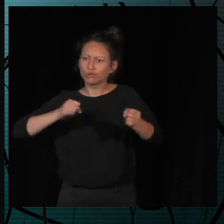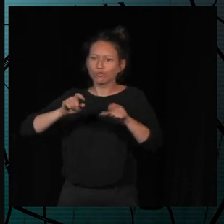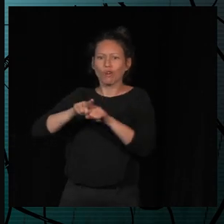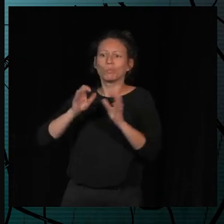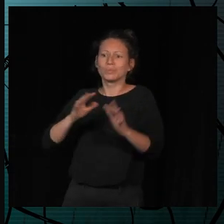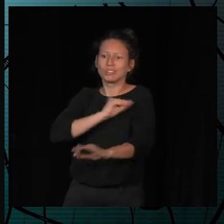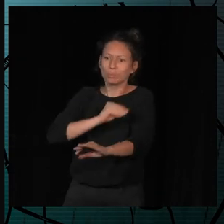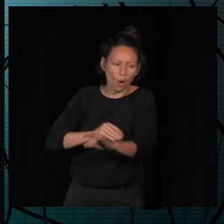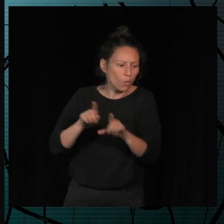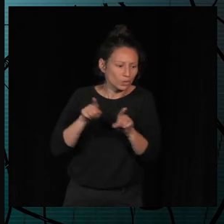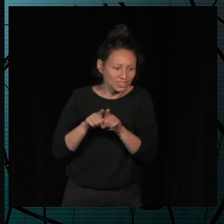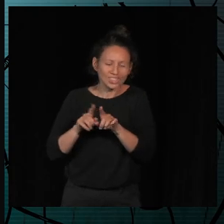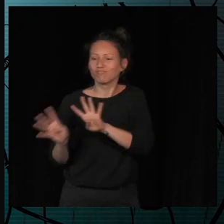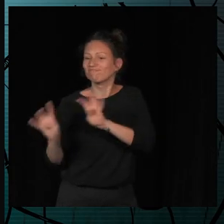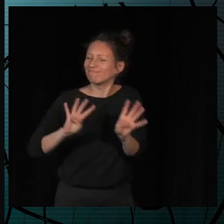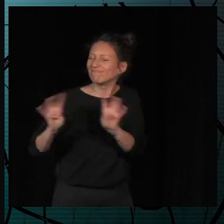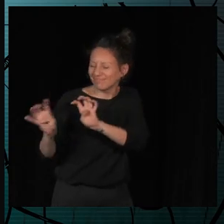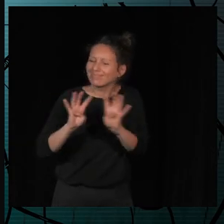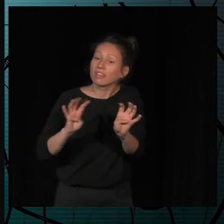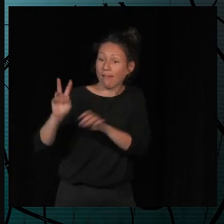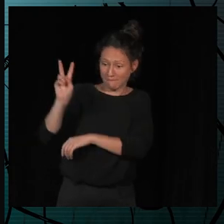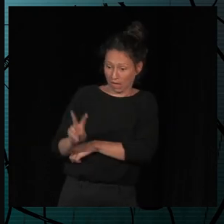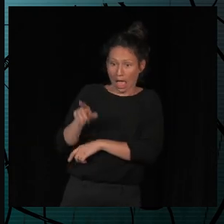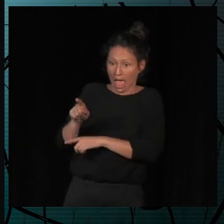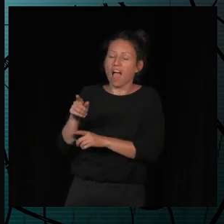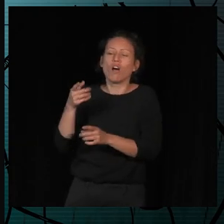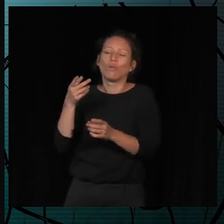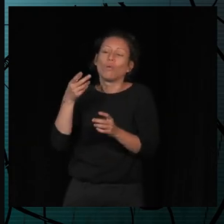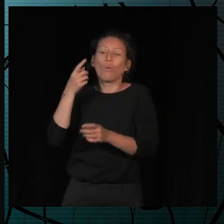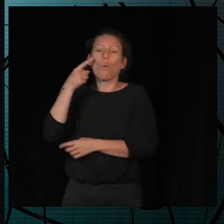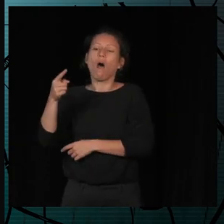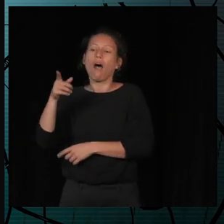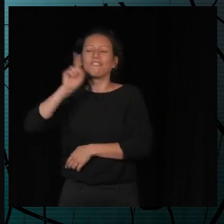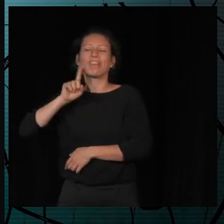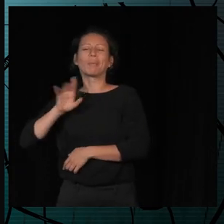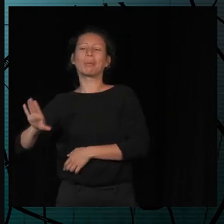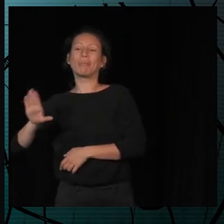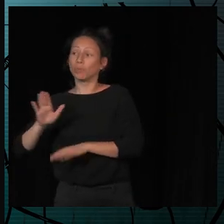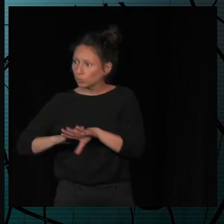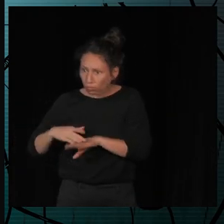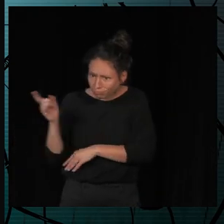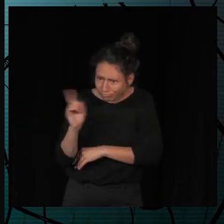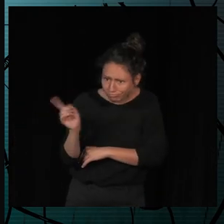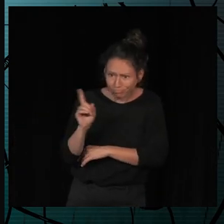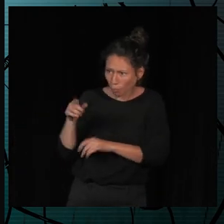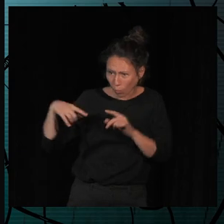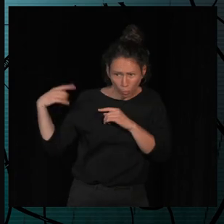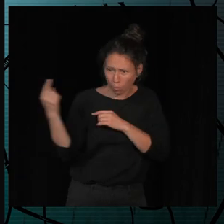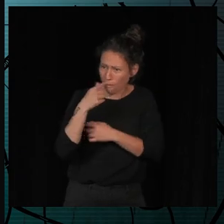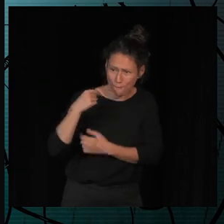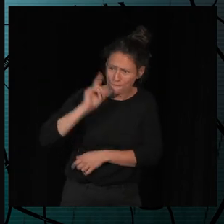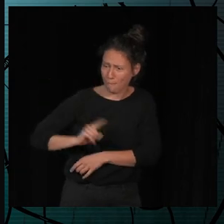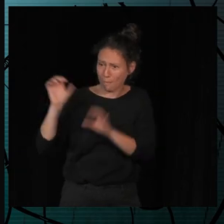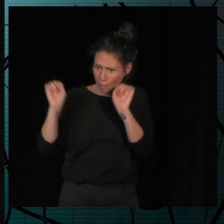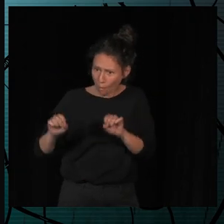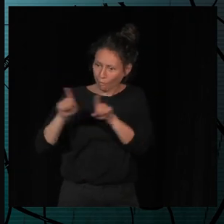et du coup c'est beaucoup moins les filles qui vont s'investir sur ces tournois là que les garçons et c'est rigolo aussi de voir comment on peut remettre